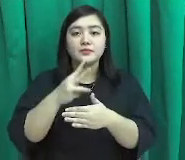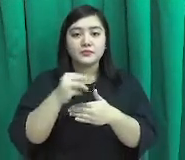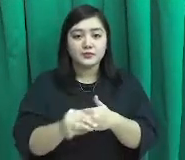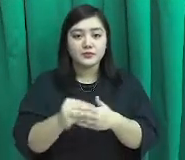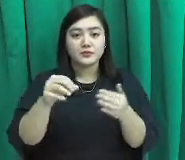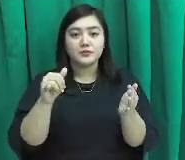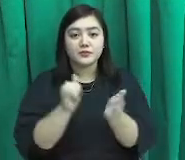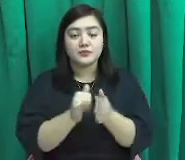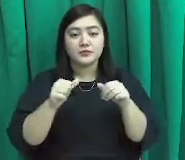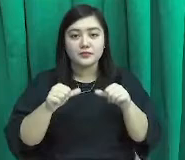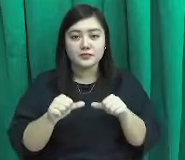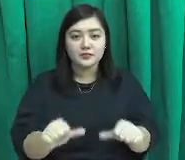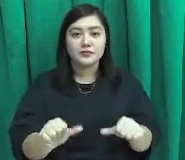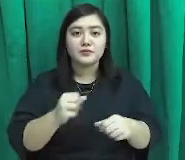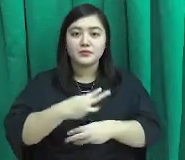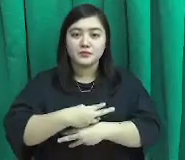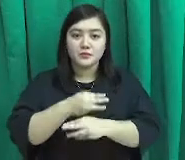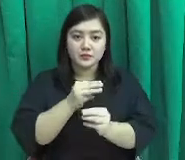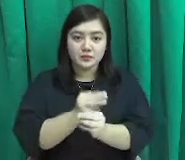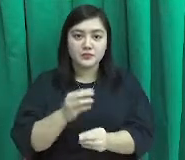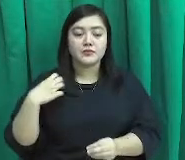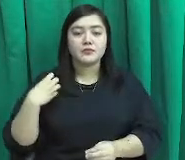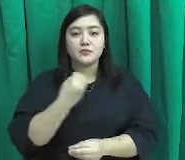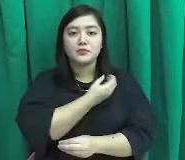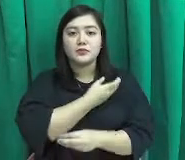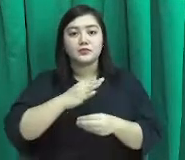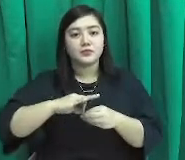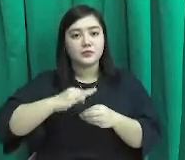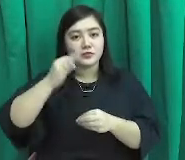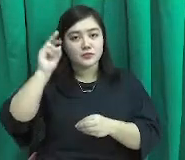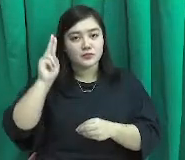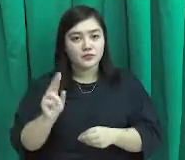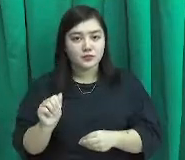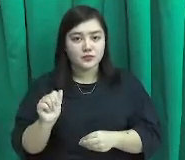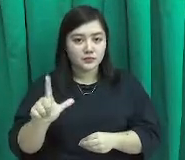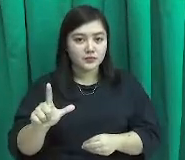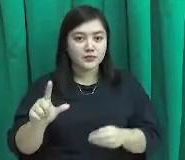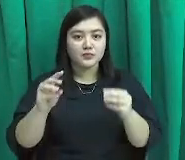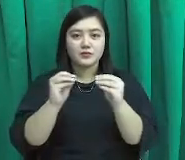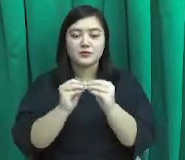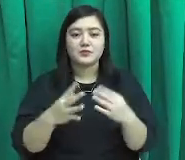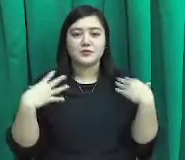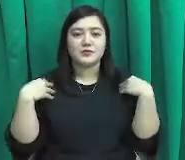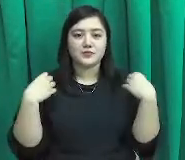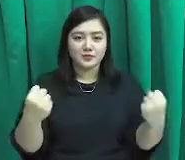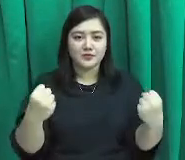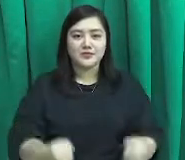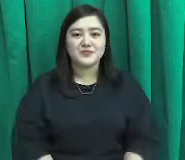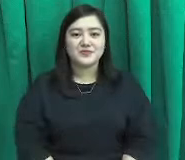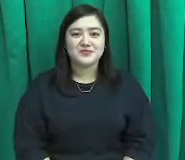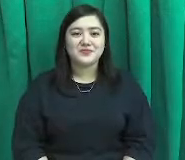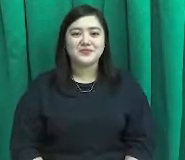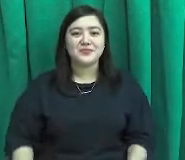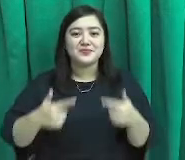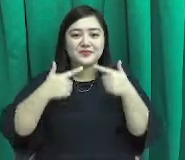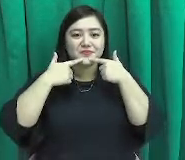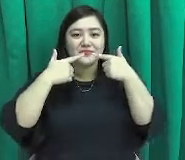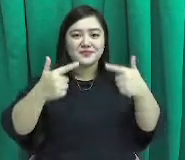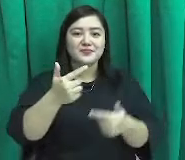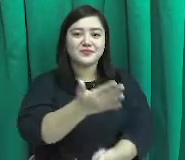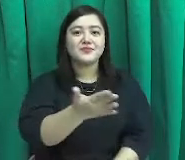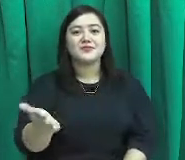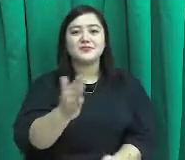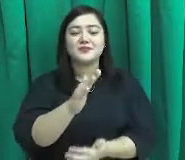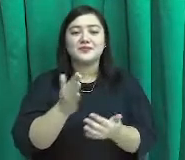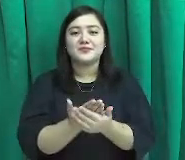magpapalakas na ating spiritual na kalagayan. And shout out sa lahat ng mga asawang lalaki. Welcome back sa